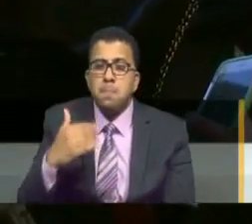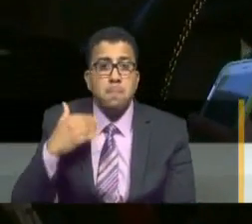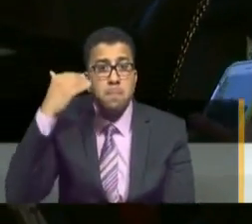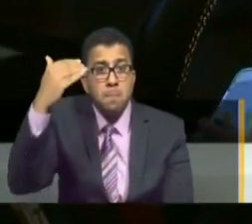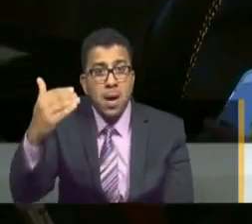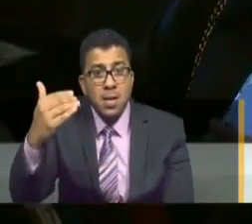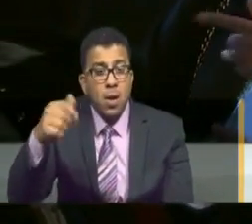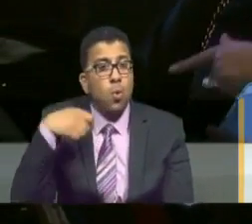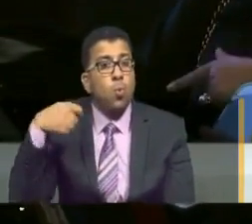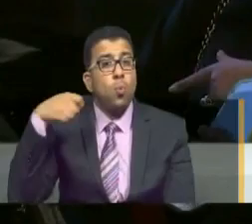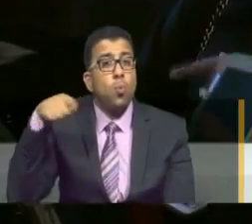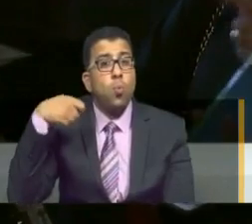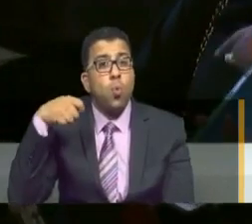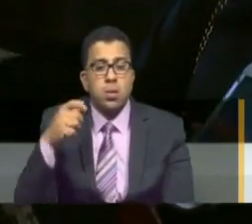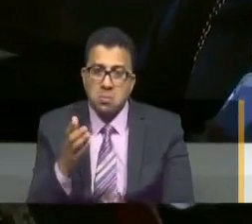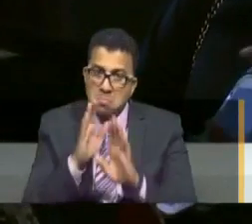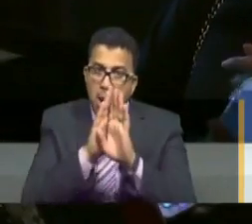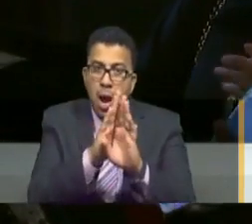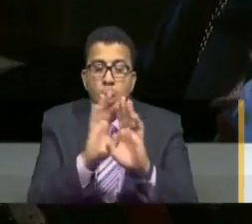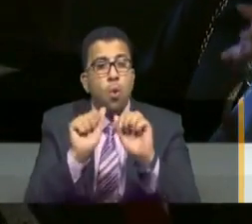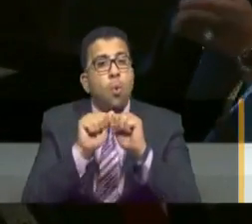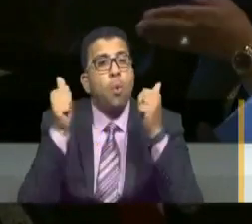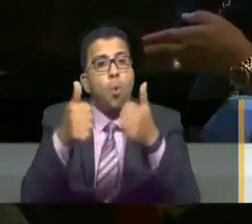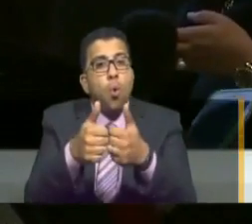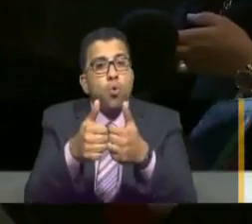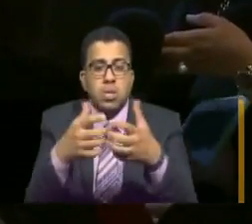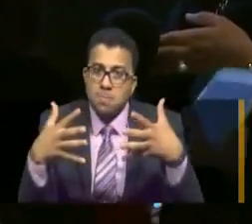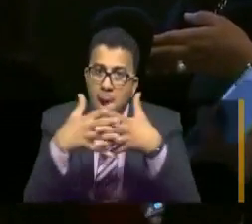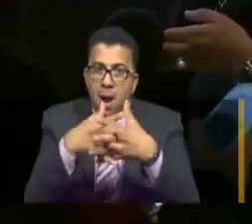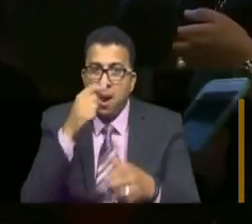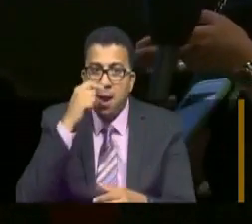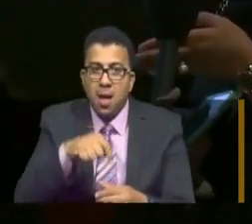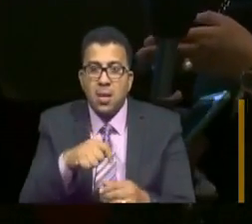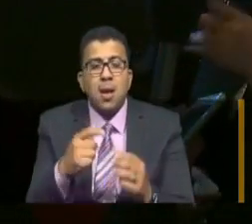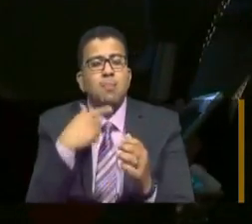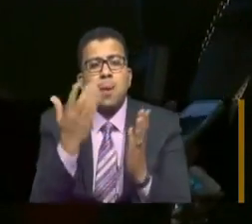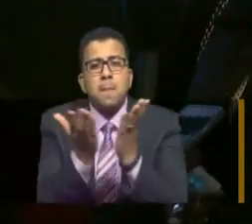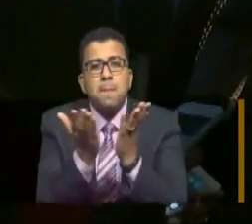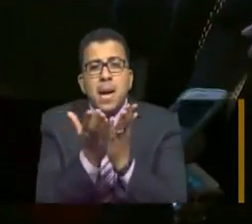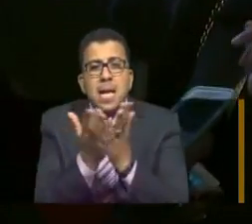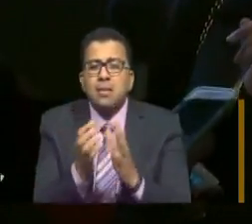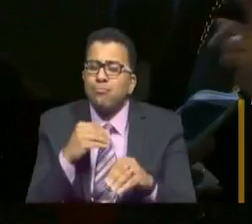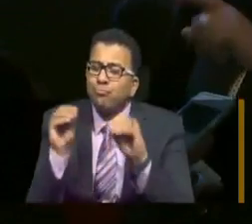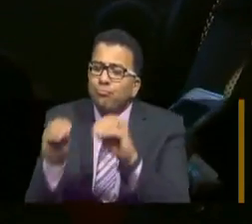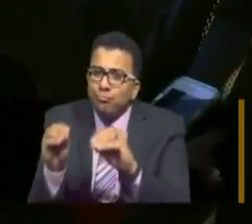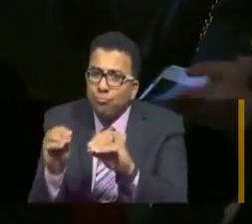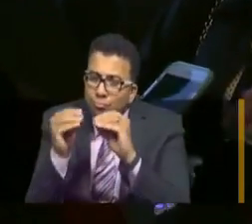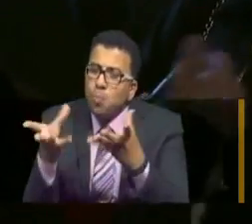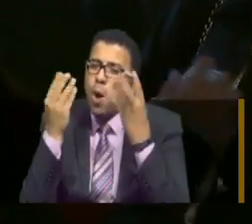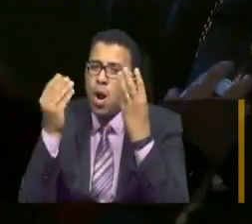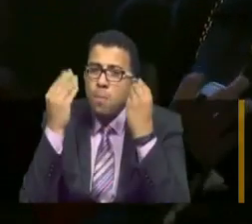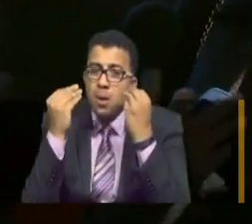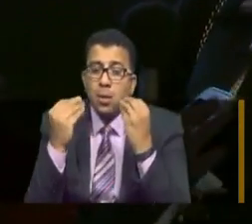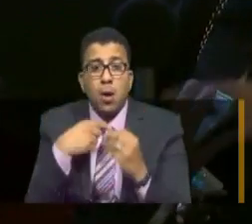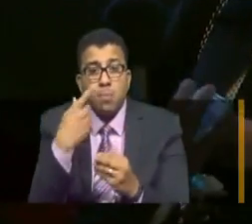دور الوزارة مكمل لدور الأسرة، والمدرسة هي عبارة عن البيت الثاني للطفل أو للمراهق. المدرسة